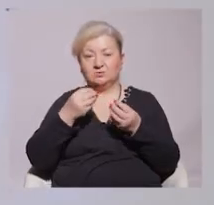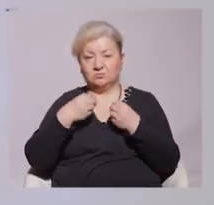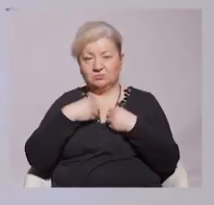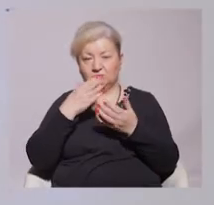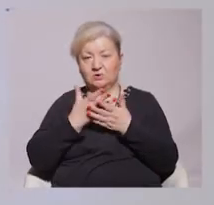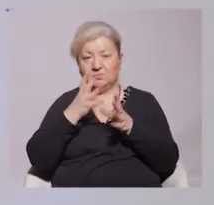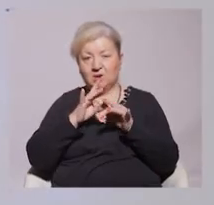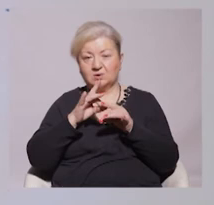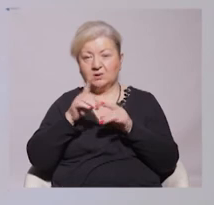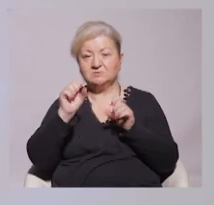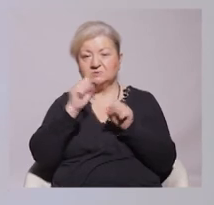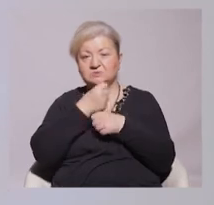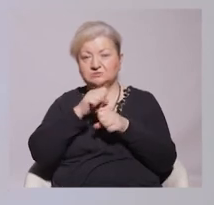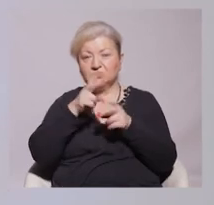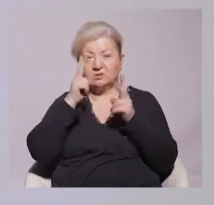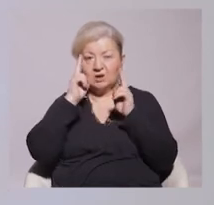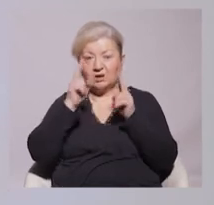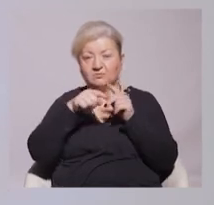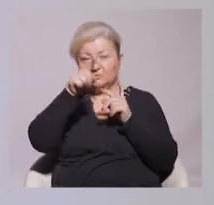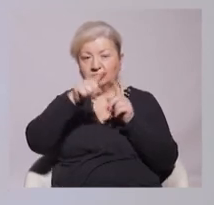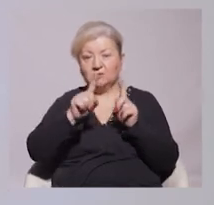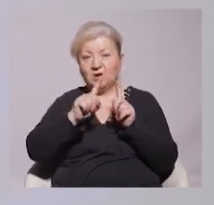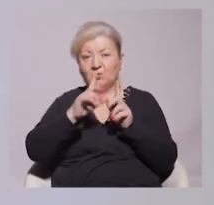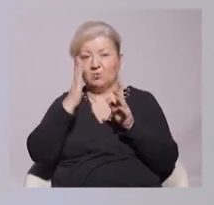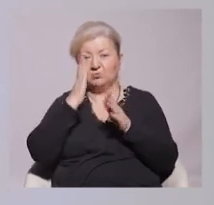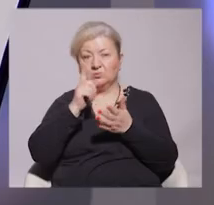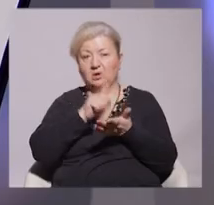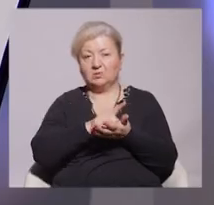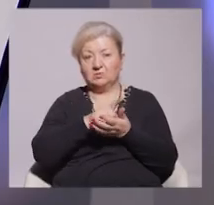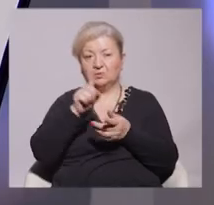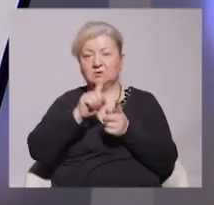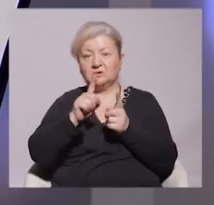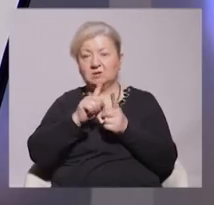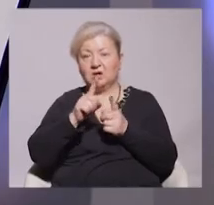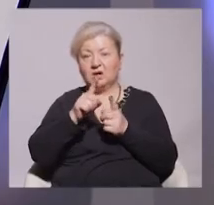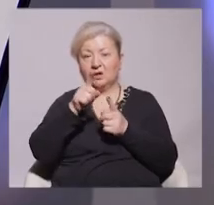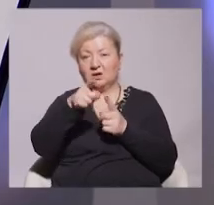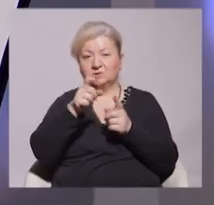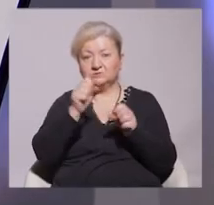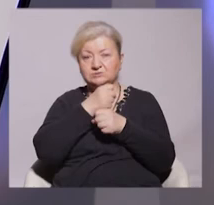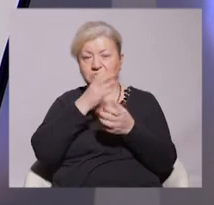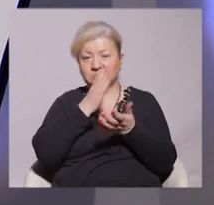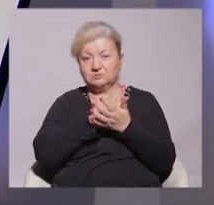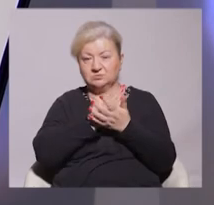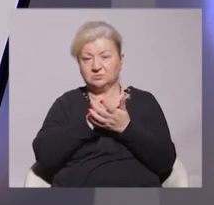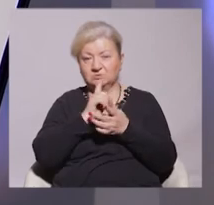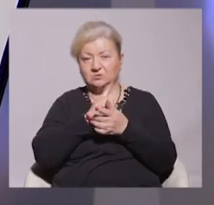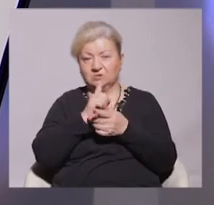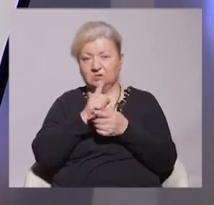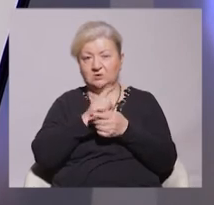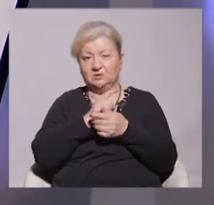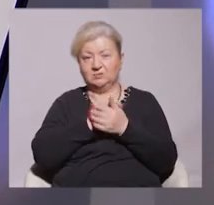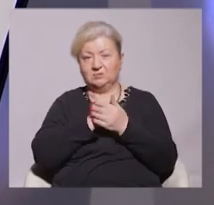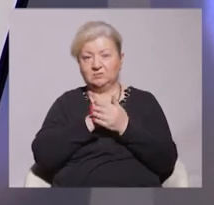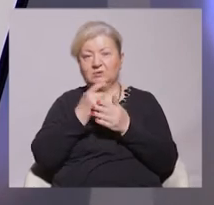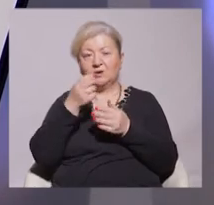აი ეს სიჩქარე არ ვიცი, ანუ აი აქ რა სიჩქარე უნდა გქონდეს. იმისათვის, რომ გავიგოთ აქ რა სიჩქარე აქვს, ხო, მინიმალური რა სიჩქარე უნდა